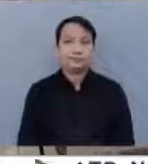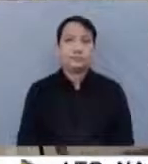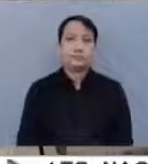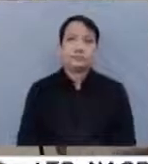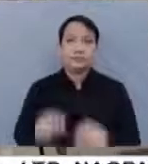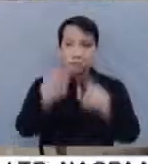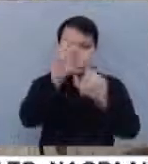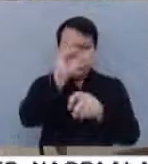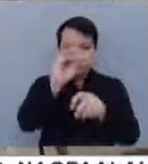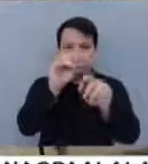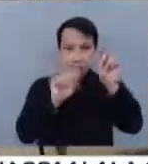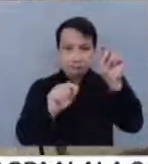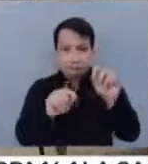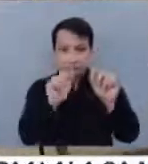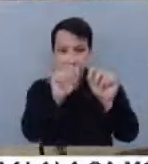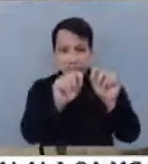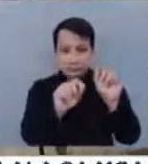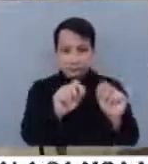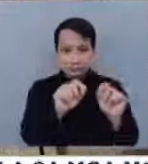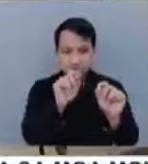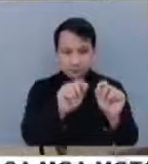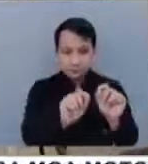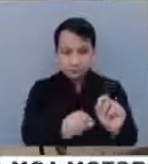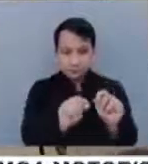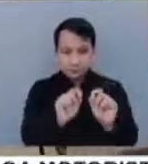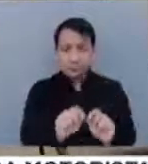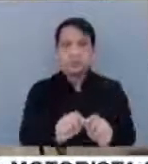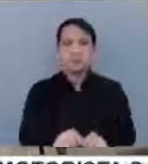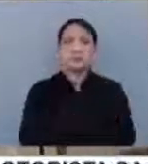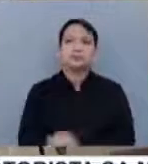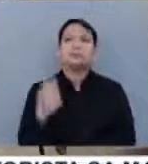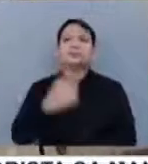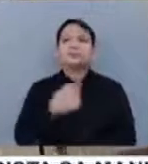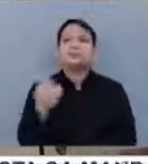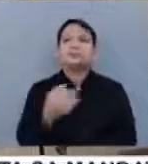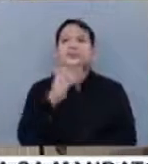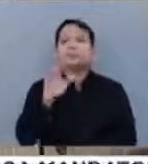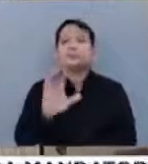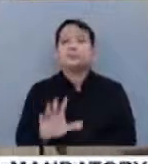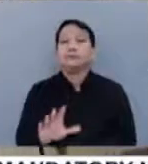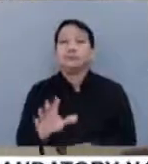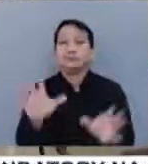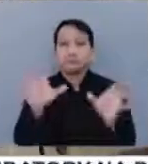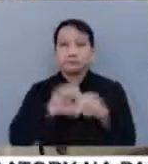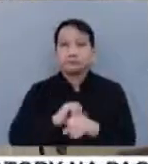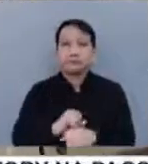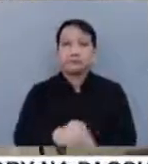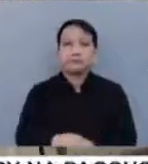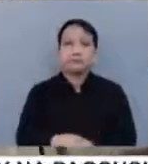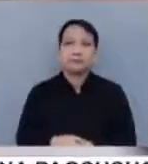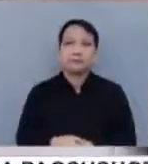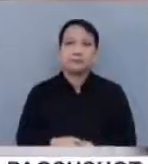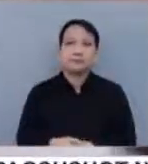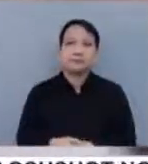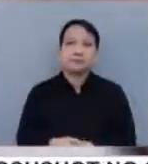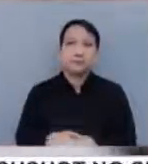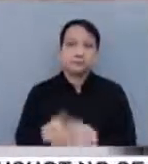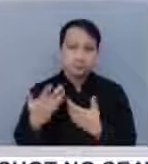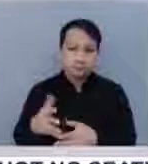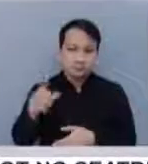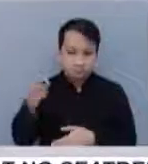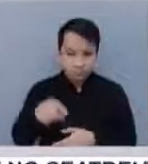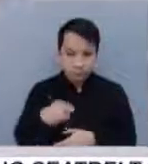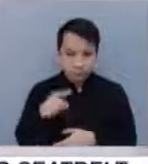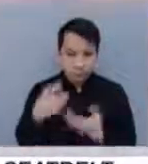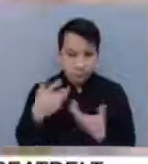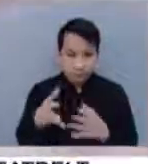tapos isang bullet, tapos yung task mo for the day. Tapos ilang bullets lang yun. And pag natapos mo na yung task mo, tsaka mo lang siya i-ekis. Dahil sa